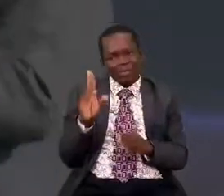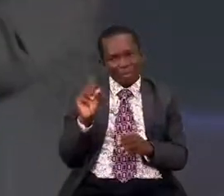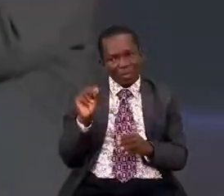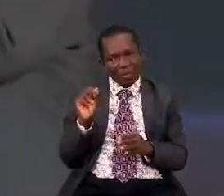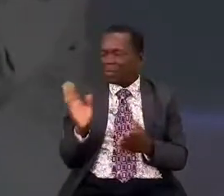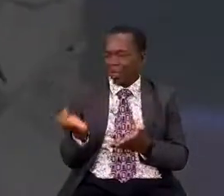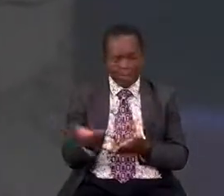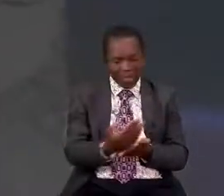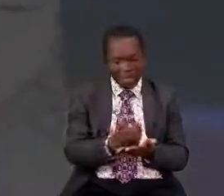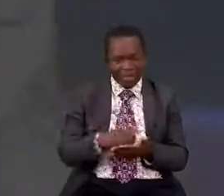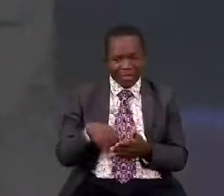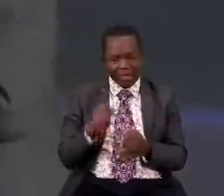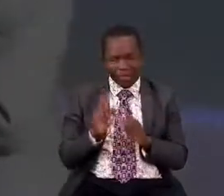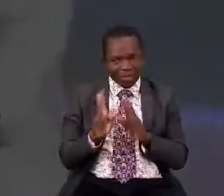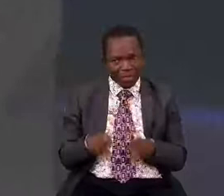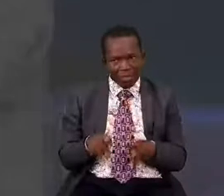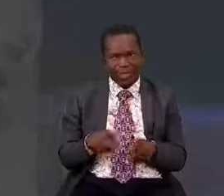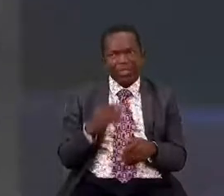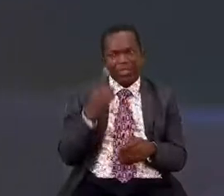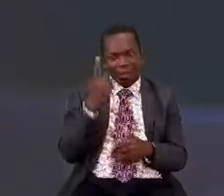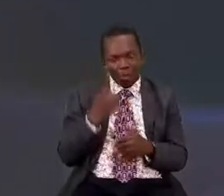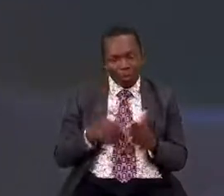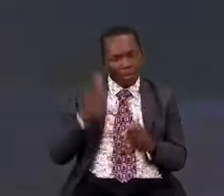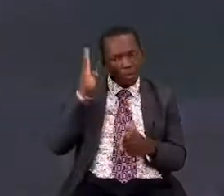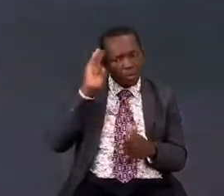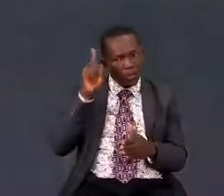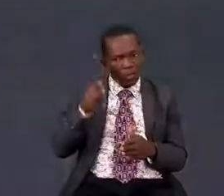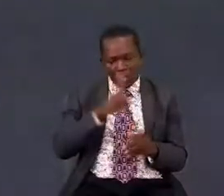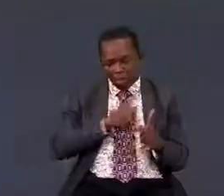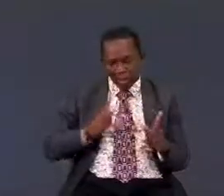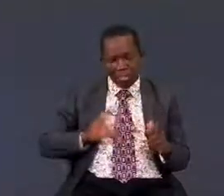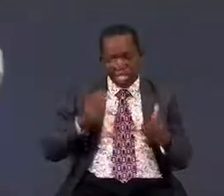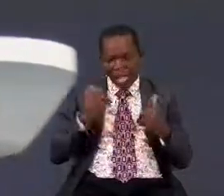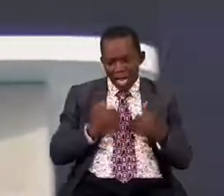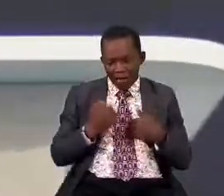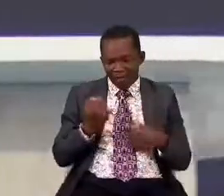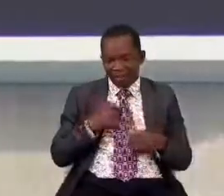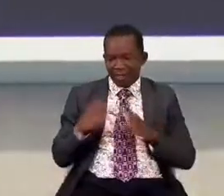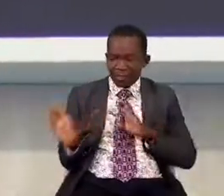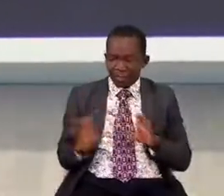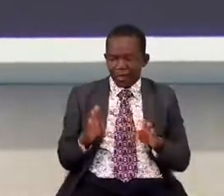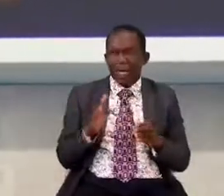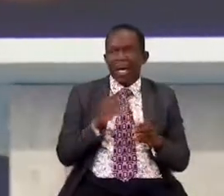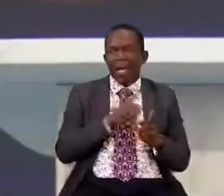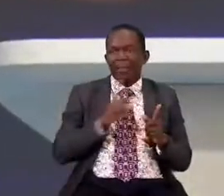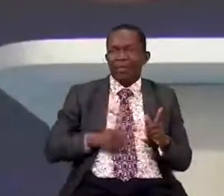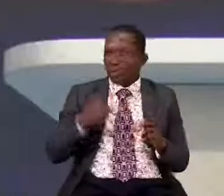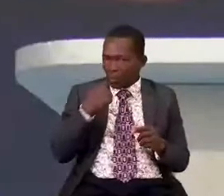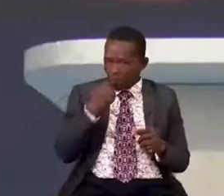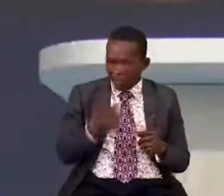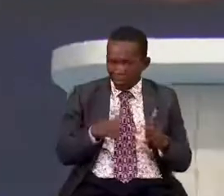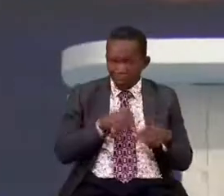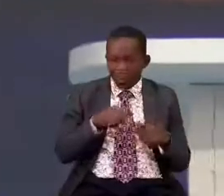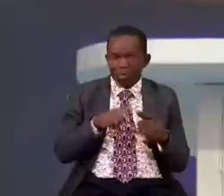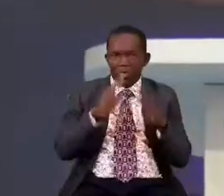le Seigneur entre dans la ville et on te dira ce que tu dois faire. Et pour cela, quand il est allé à